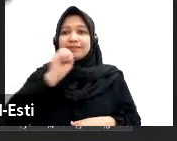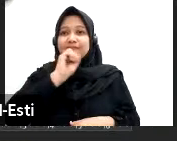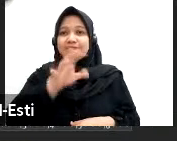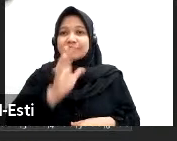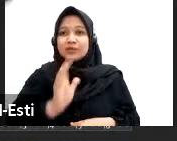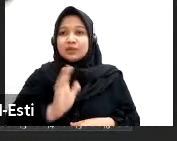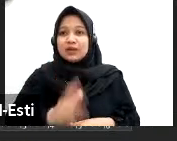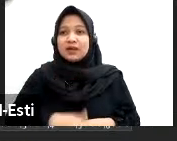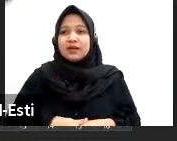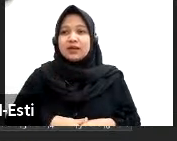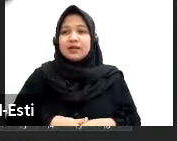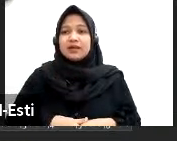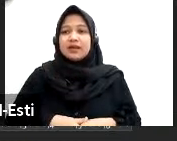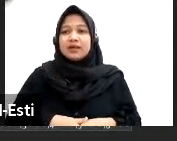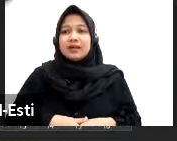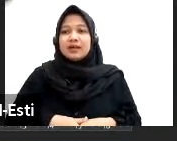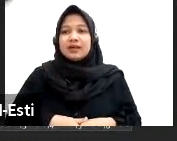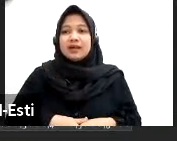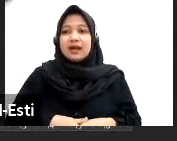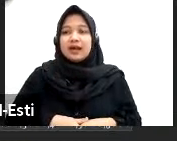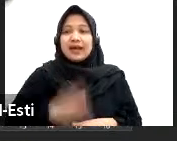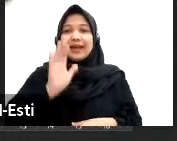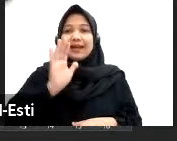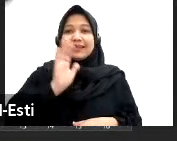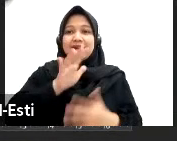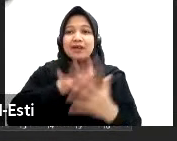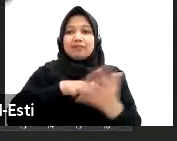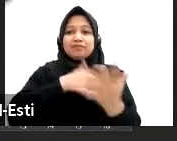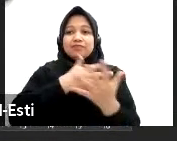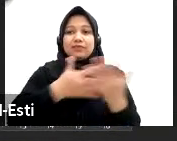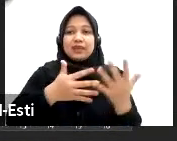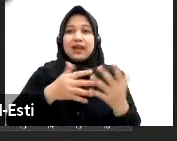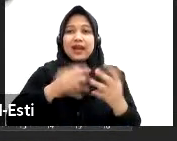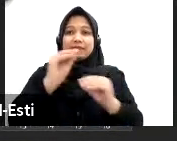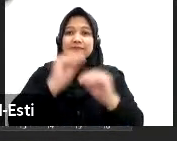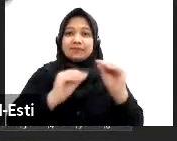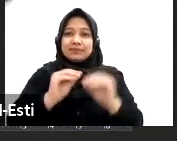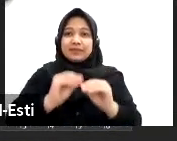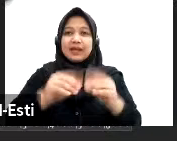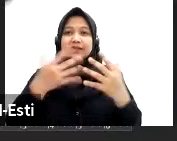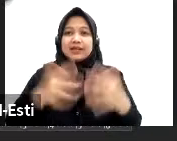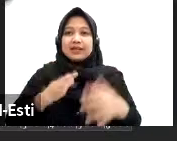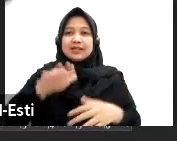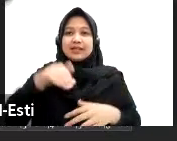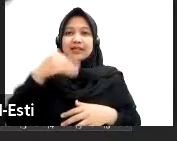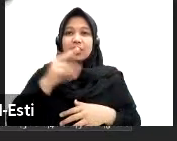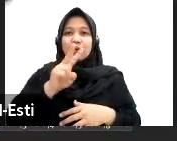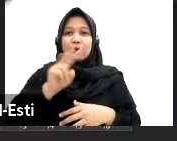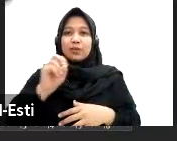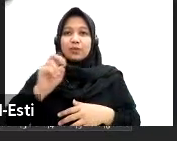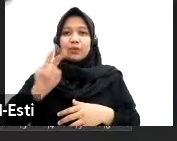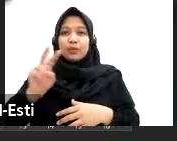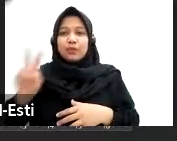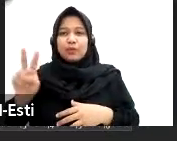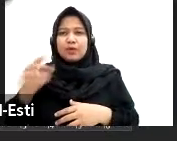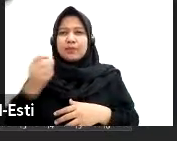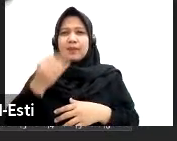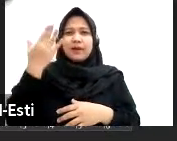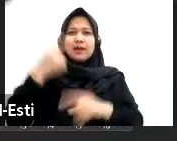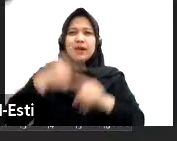jadi Sudah ada getline ganti akan selesai di 2002 Mari kita sudah berapa kali kita basket lainnya